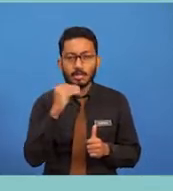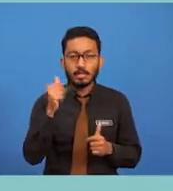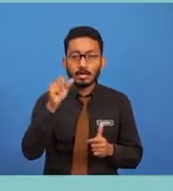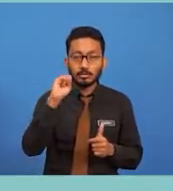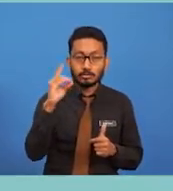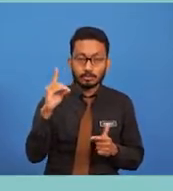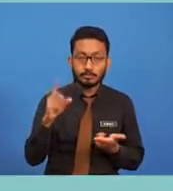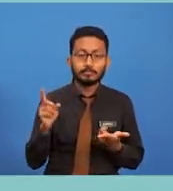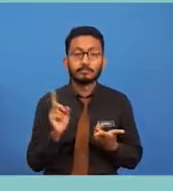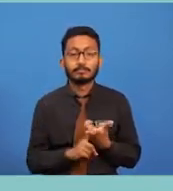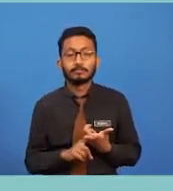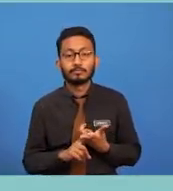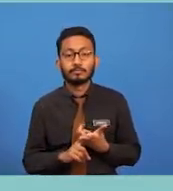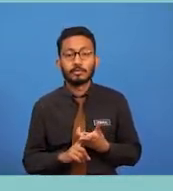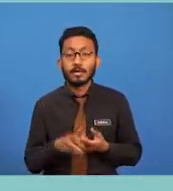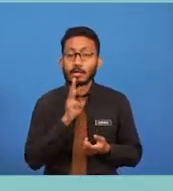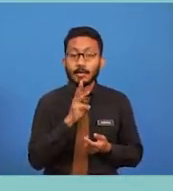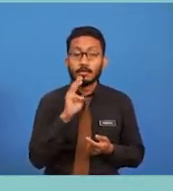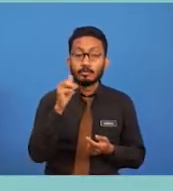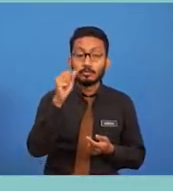dan kertas litmus biru.